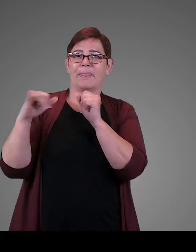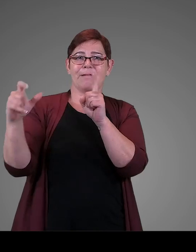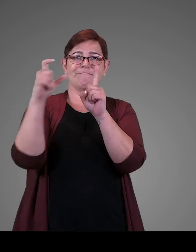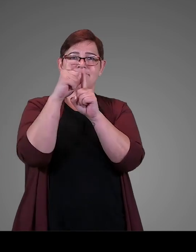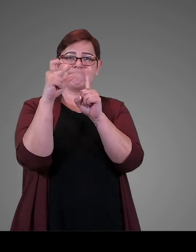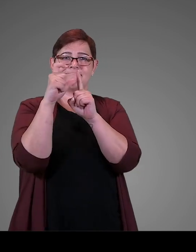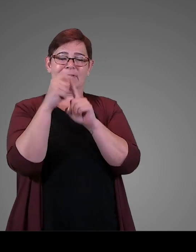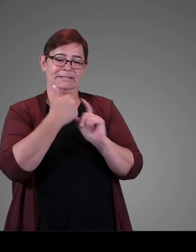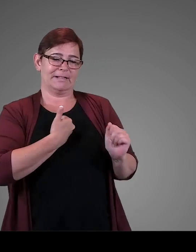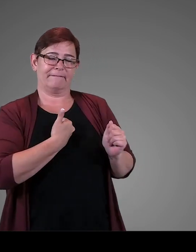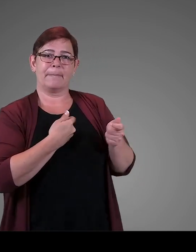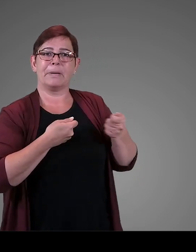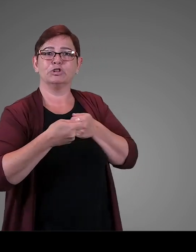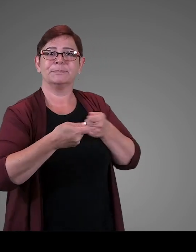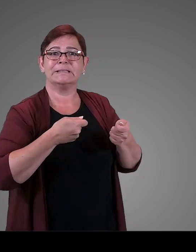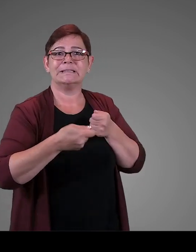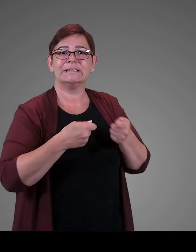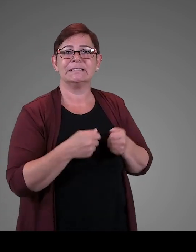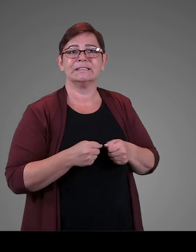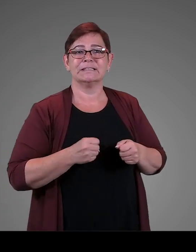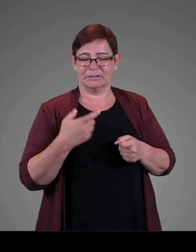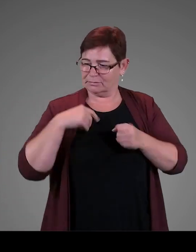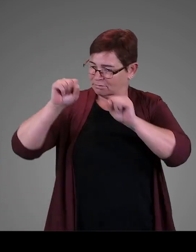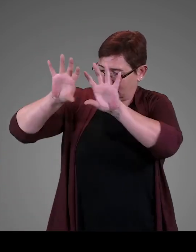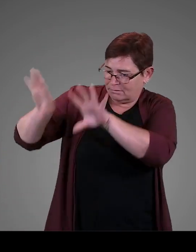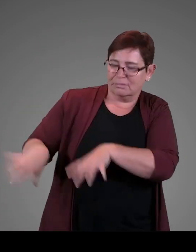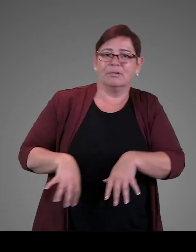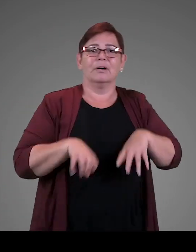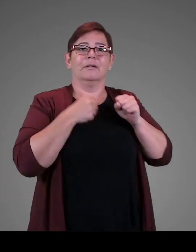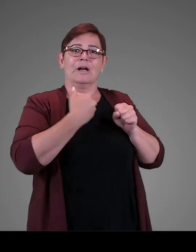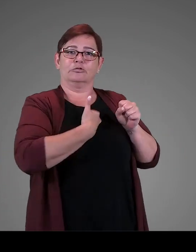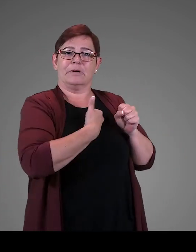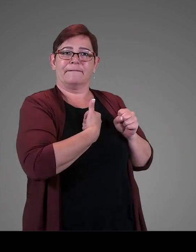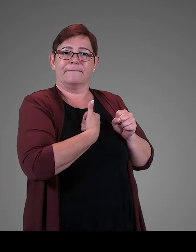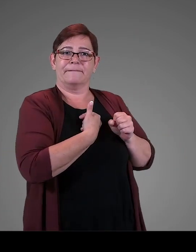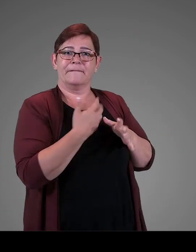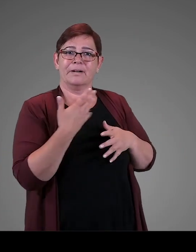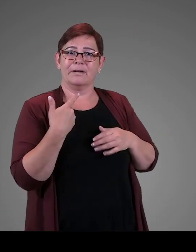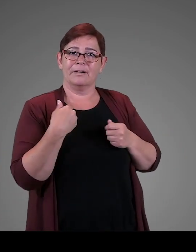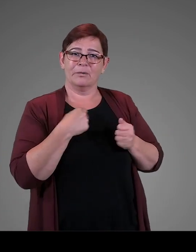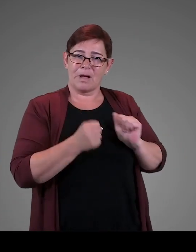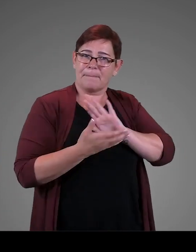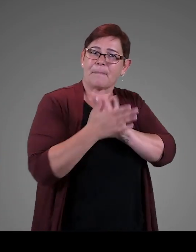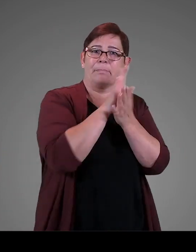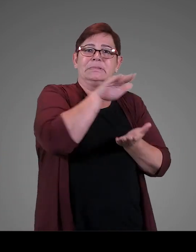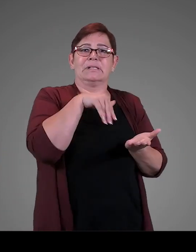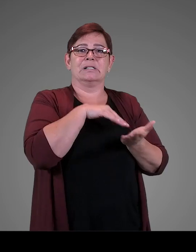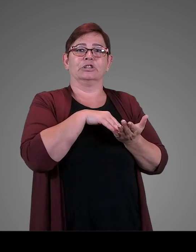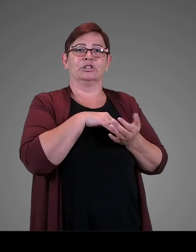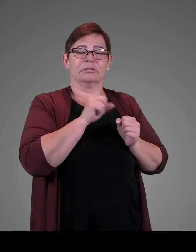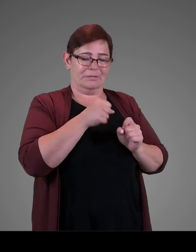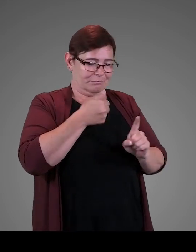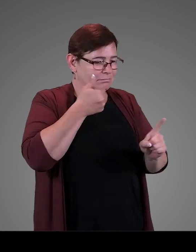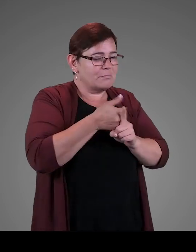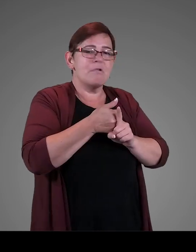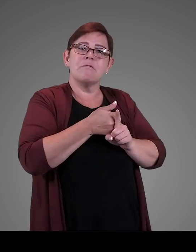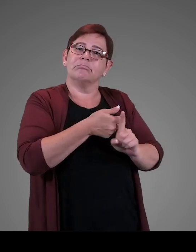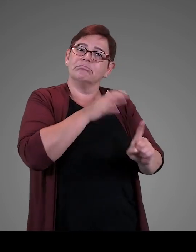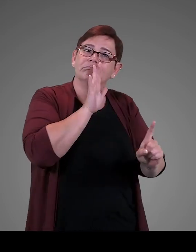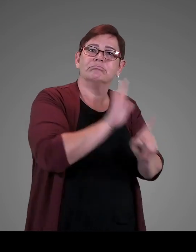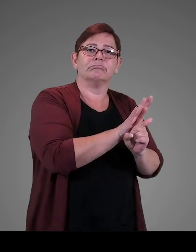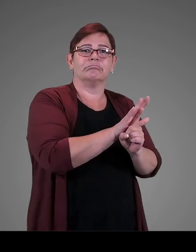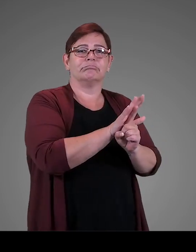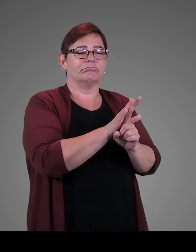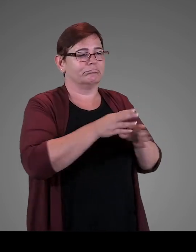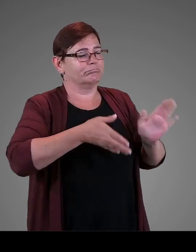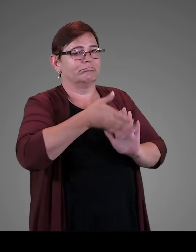de autogestion, puis on peut le reprendre pour nous. On peut devenir des centres qui sont vraiment autogérés, si on veut. Puis on le